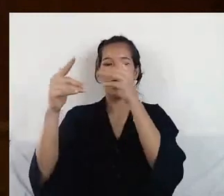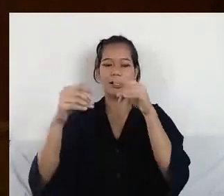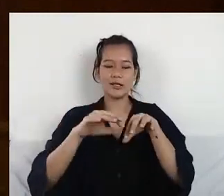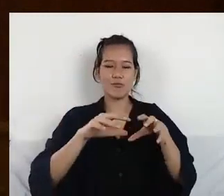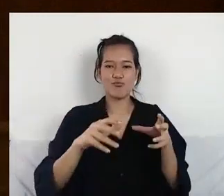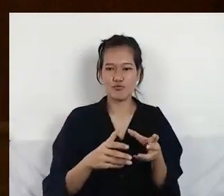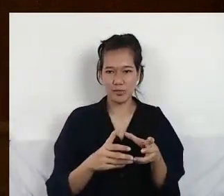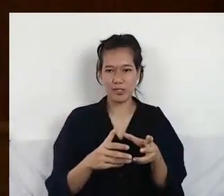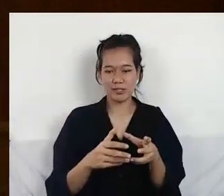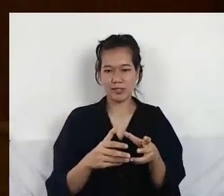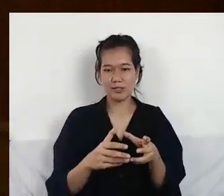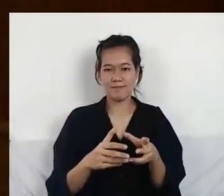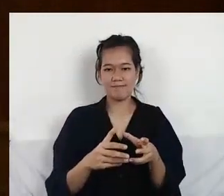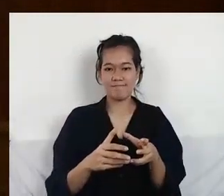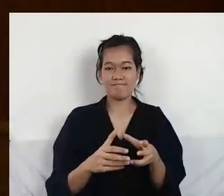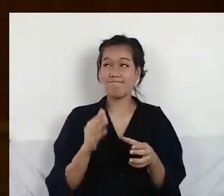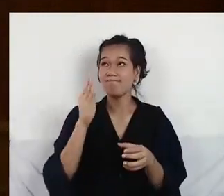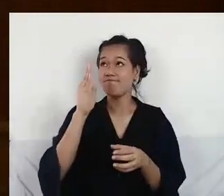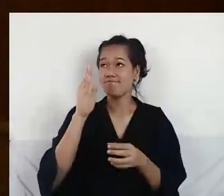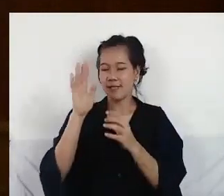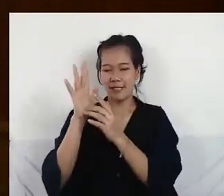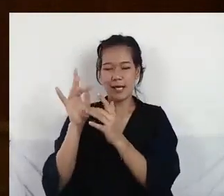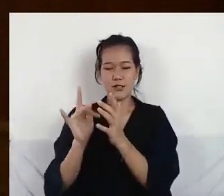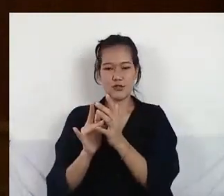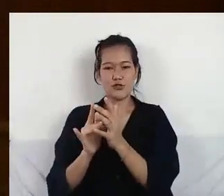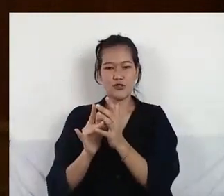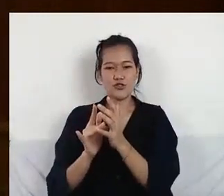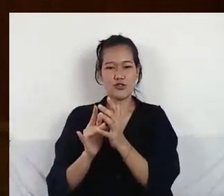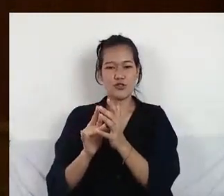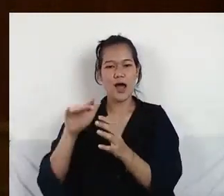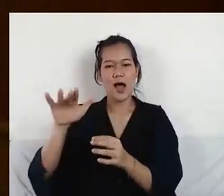dan bumi, dan kepada Yesus Kristus